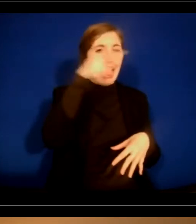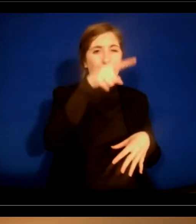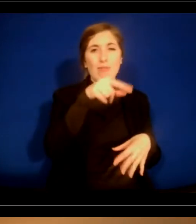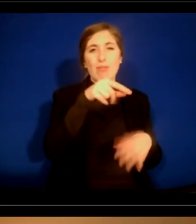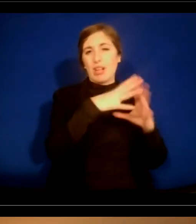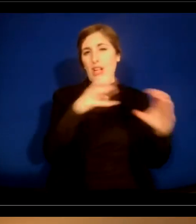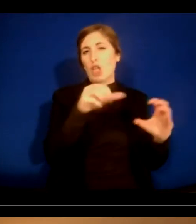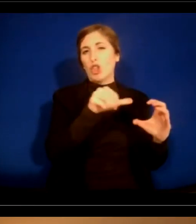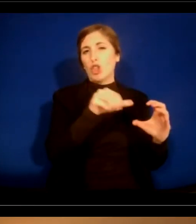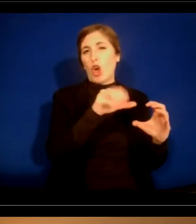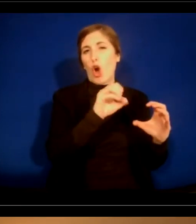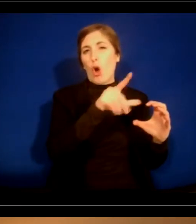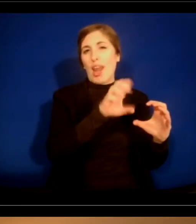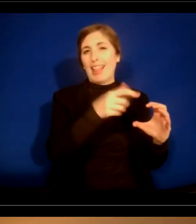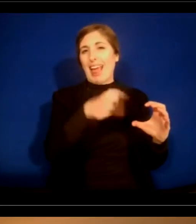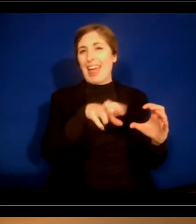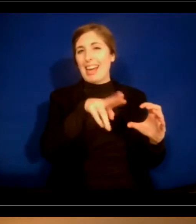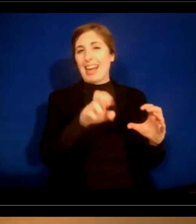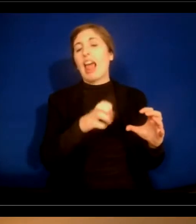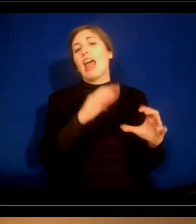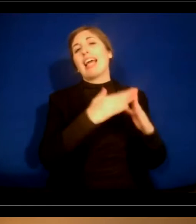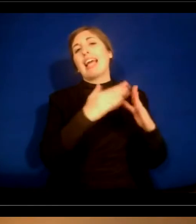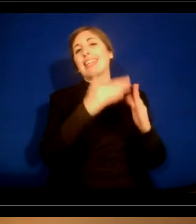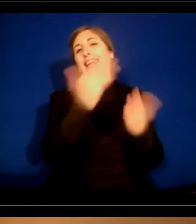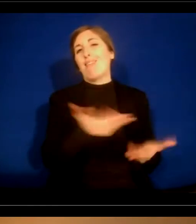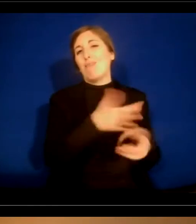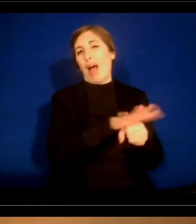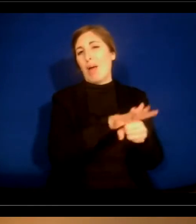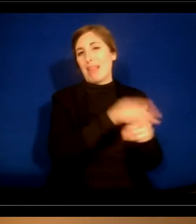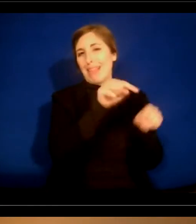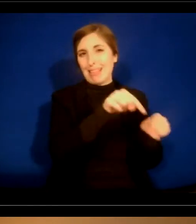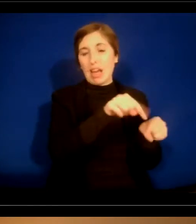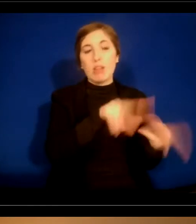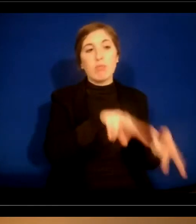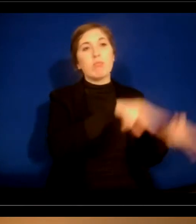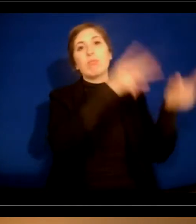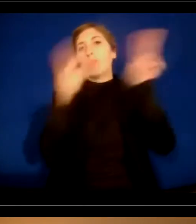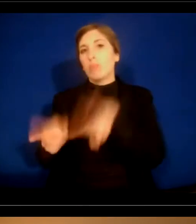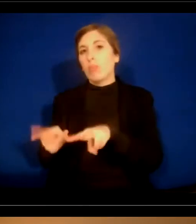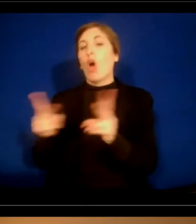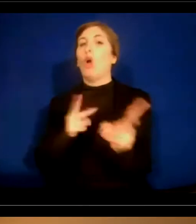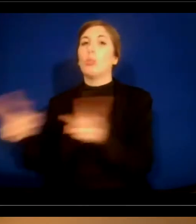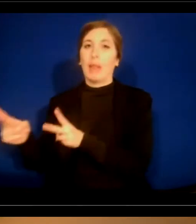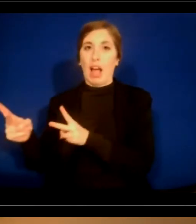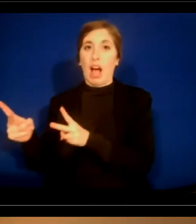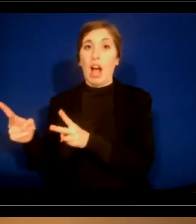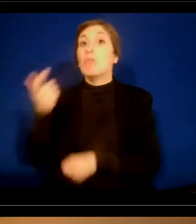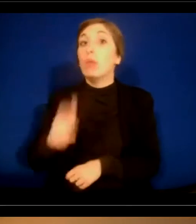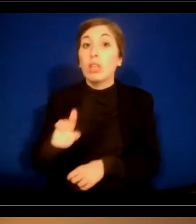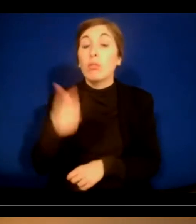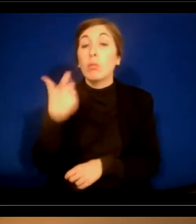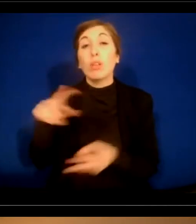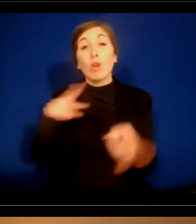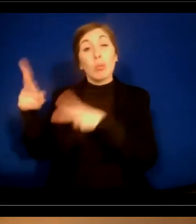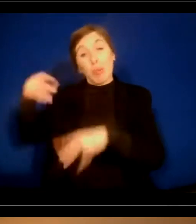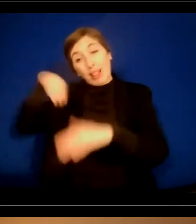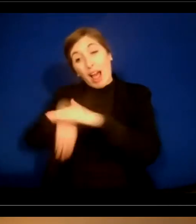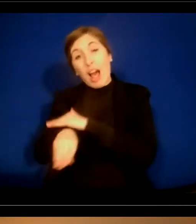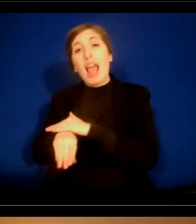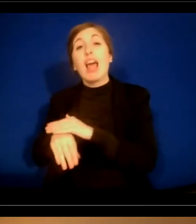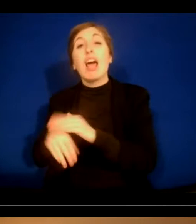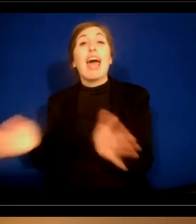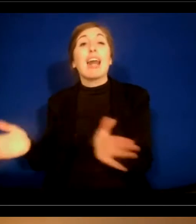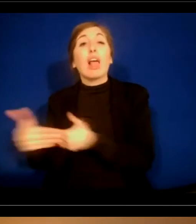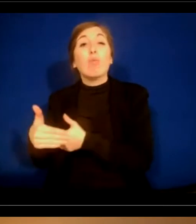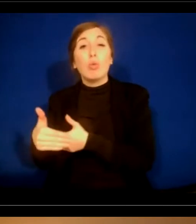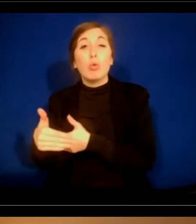dalla casa famiglia, dalla casa di accoglienza all'ospedale, perché lì c'è il rifugio antibombe. E devo dire che nella mia